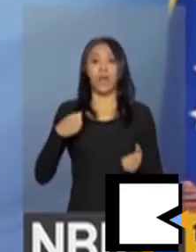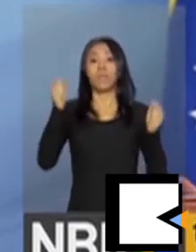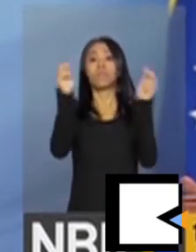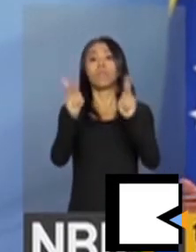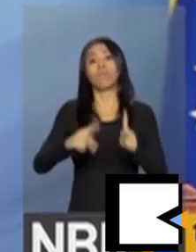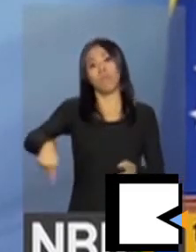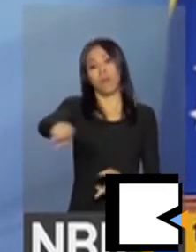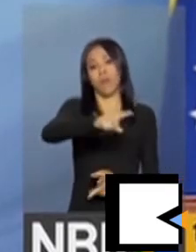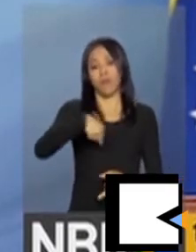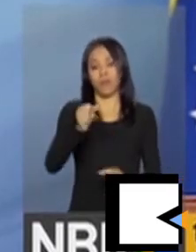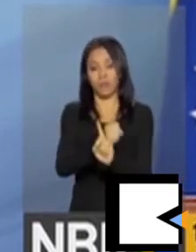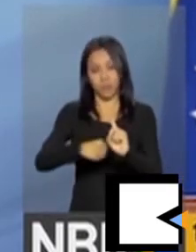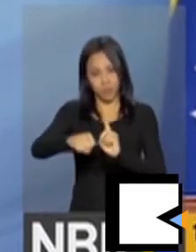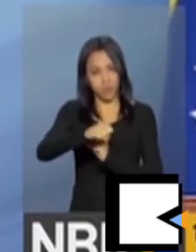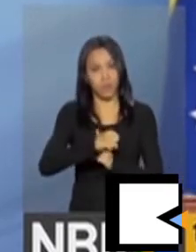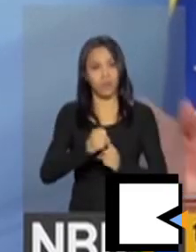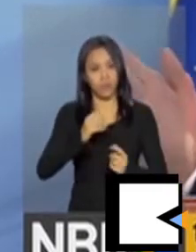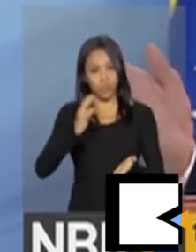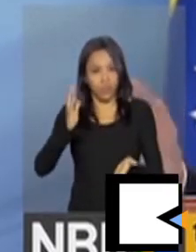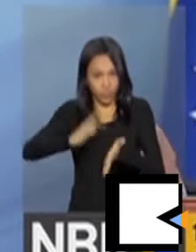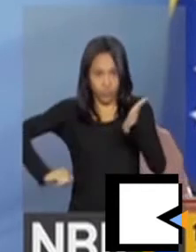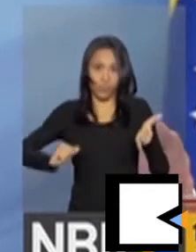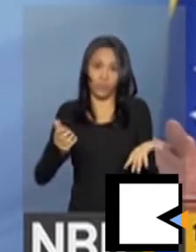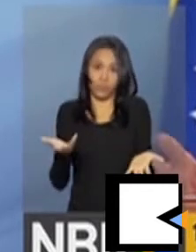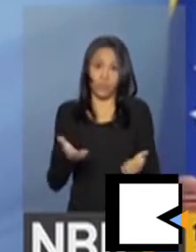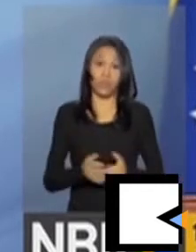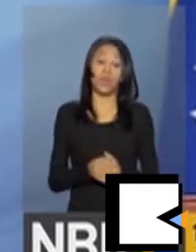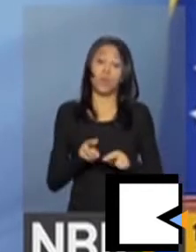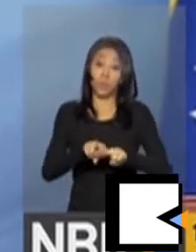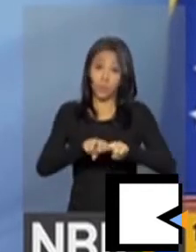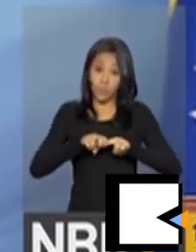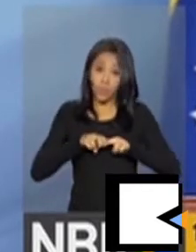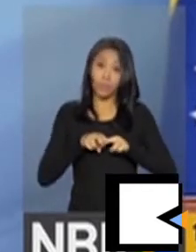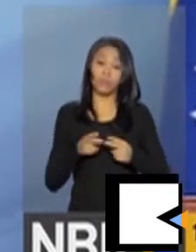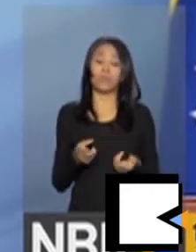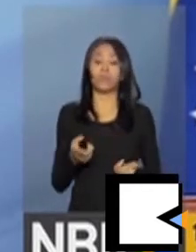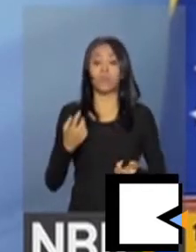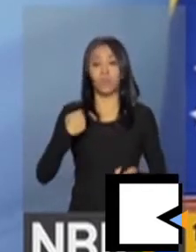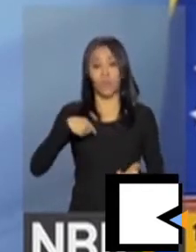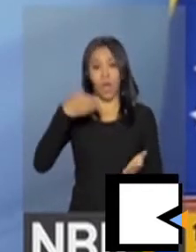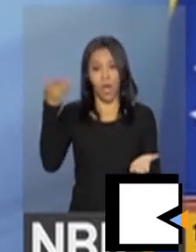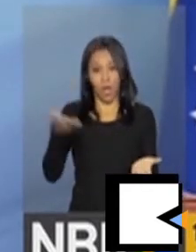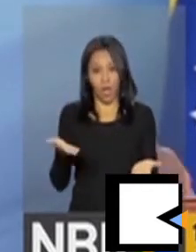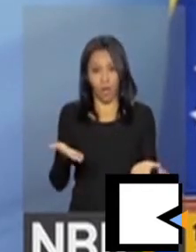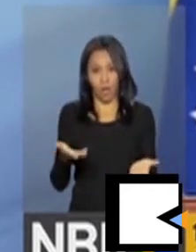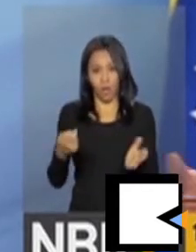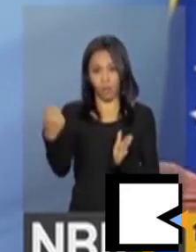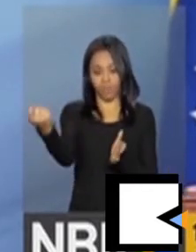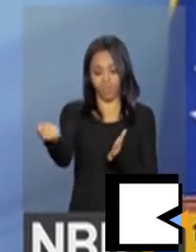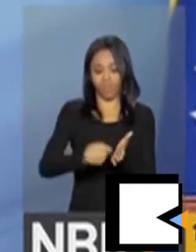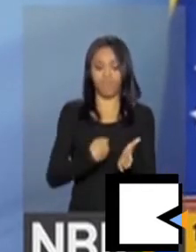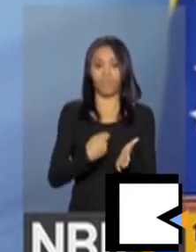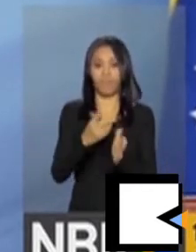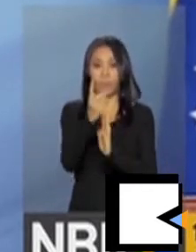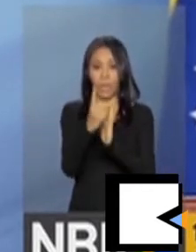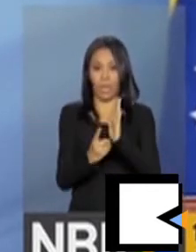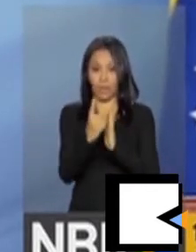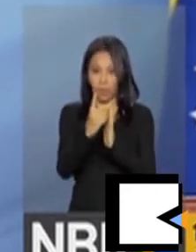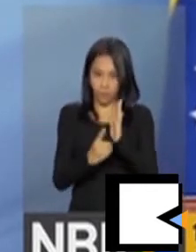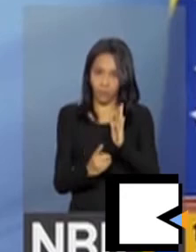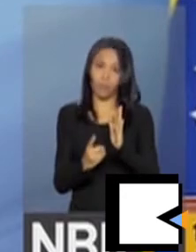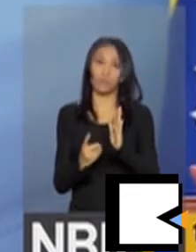တော်တို့ဂျာဝင်ထိန်းချုပ်ဖို့ဆုံးဖြတ်ပြီးရီယိုဒီဂျနီရိုမျိုးကအများပြည်သူလုံခြုံရေးအတွက်ဖက်ဒရယ်ကဒီဂရီမိတ်နဲ့ဂျာဝင်ဖြည့်ရှ